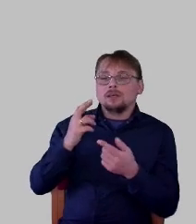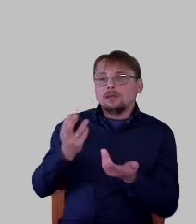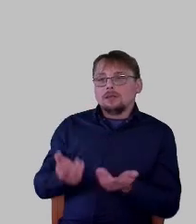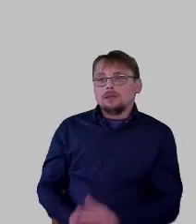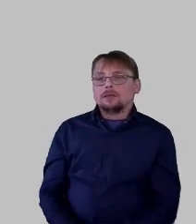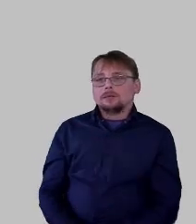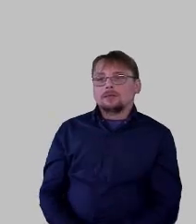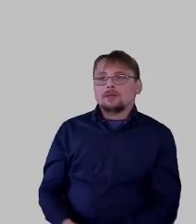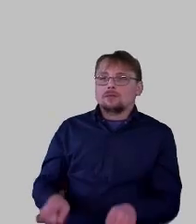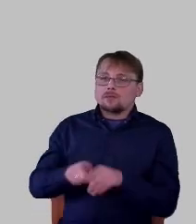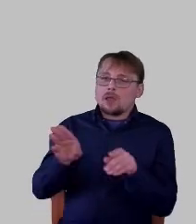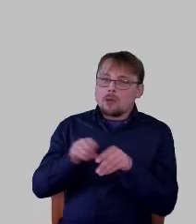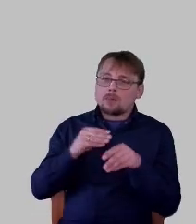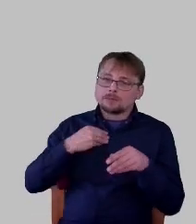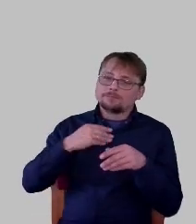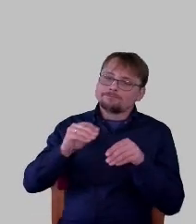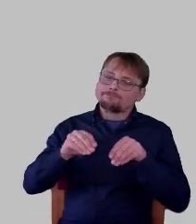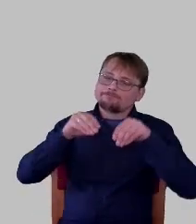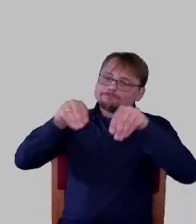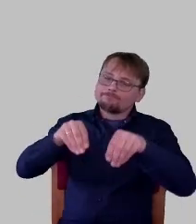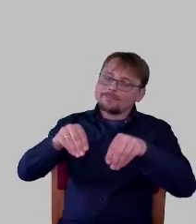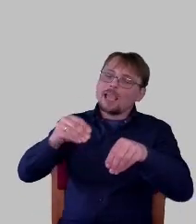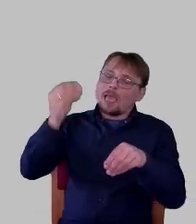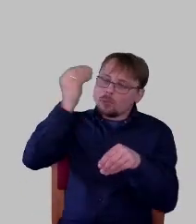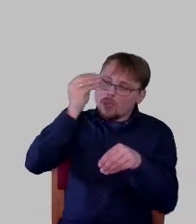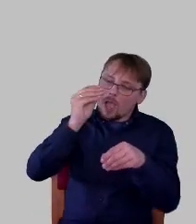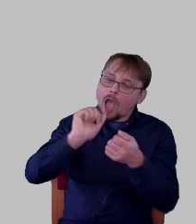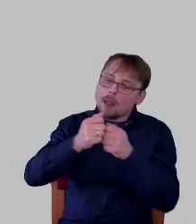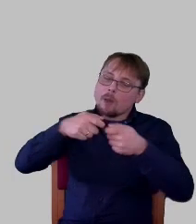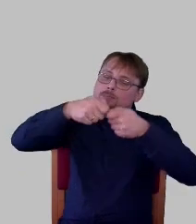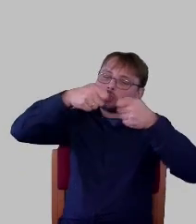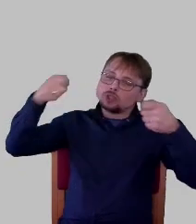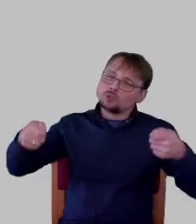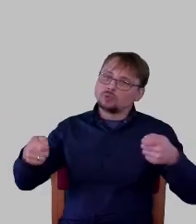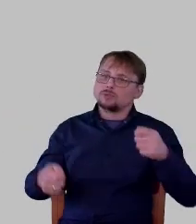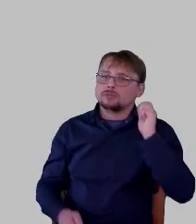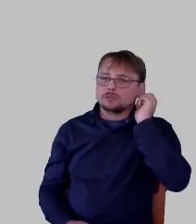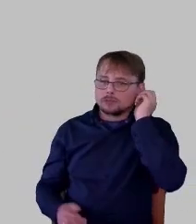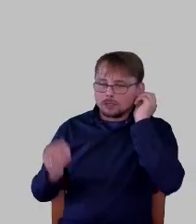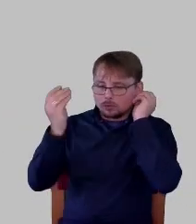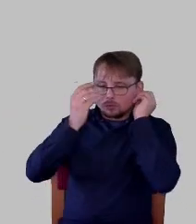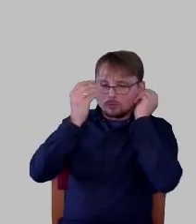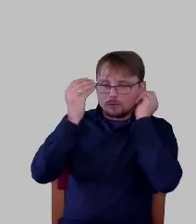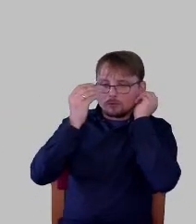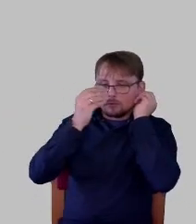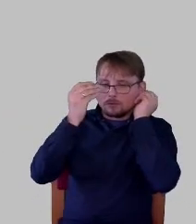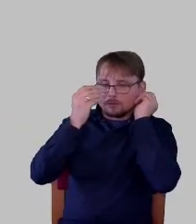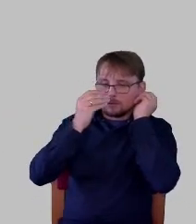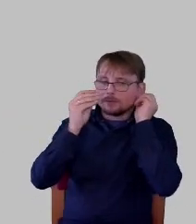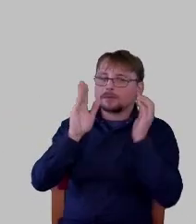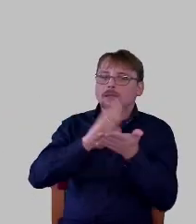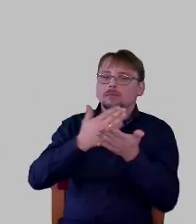odroczenia realizacji obowiązku szkolnego, ale też przedłużania etapów edukacyjnych. I tutaj w nowych przepisach w przypadku